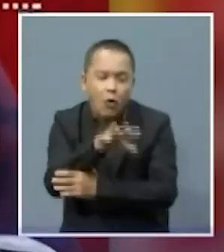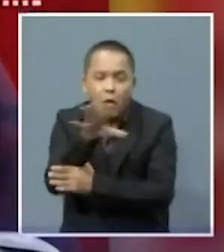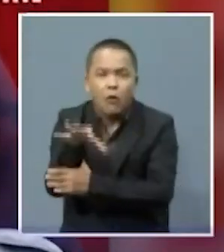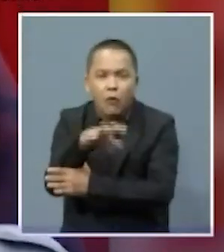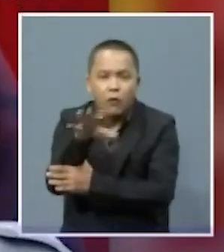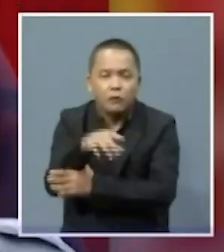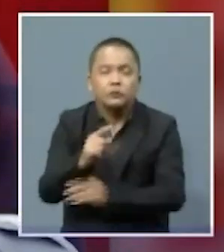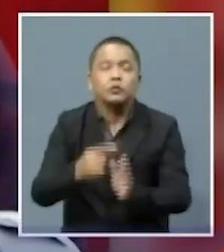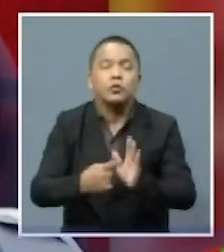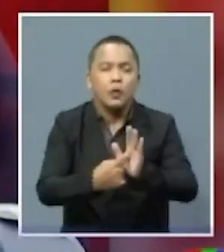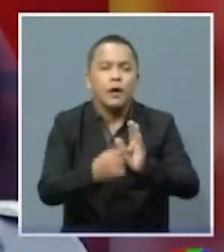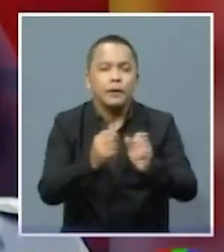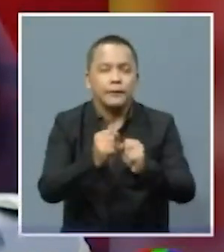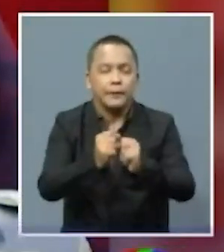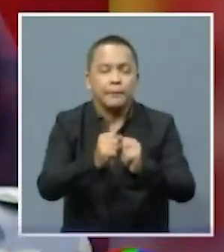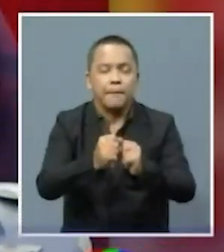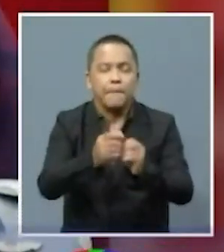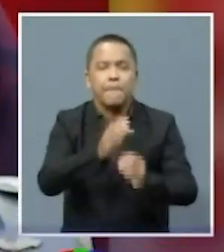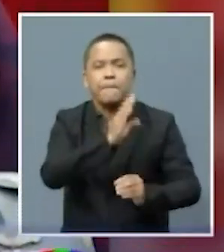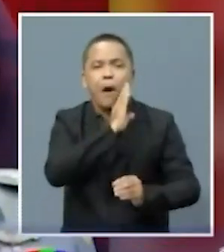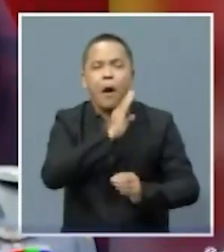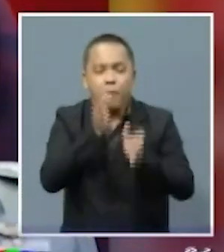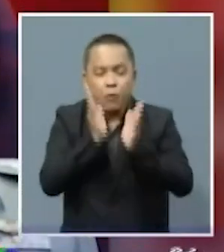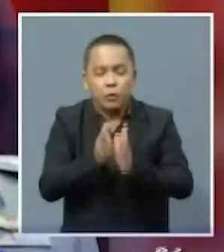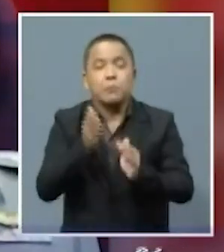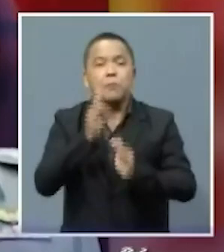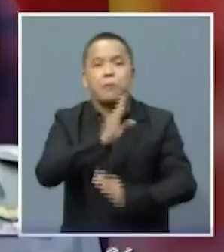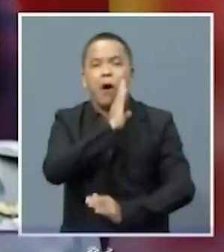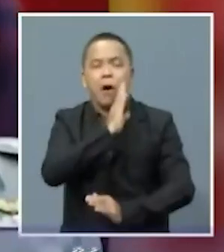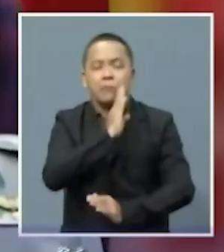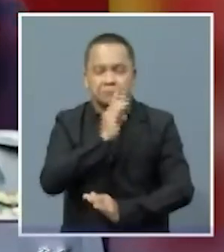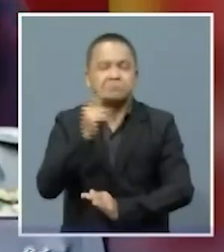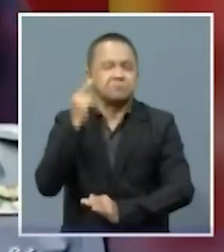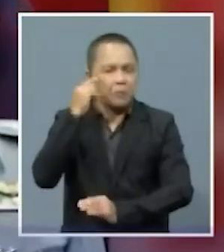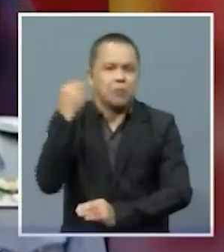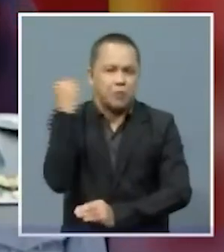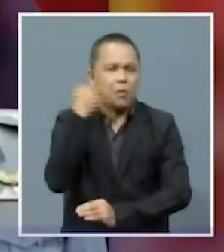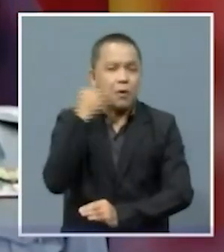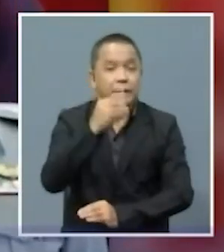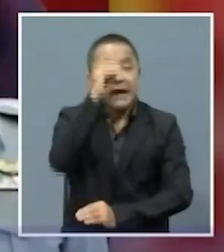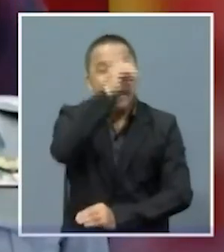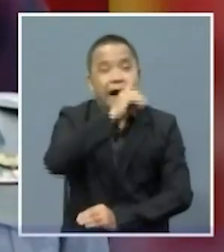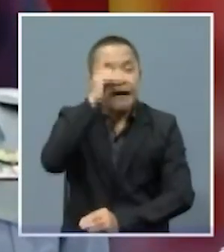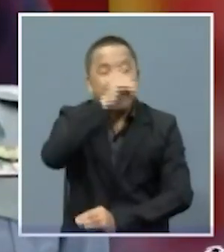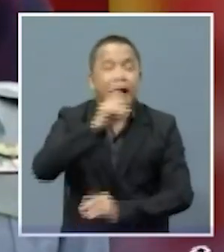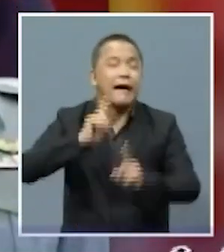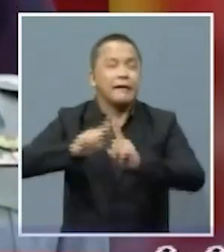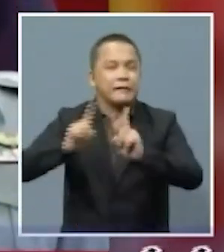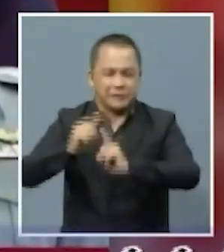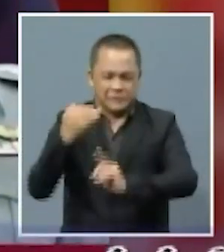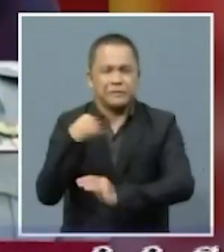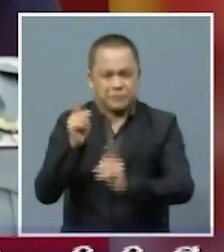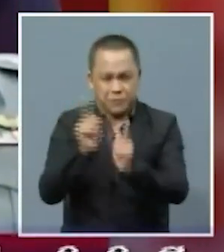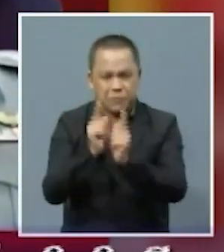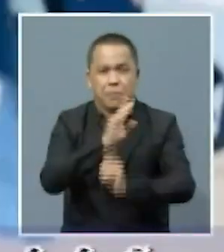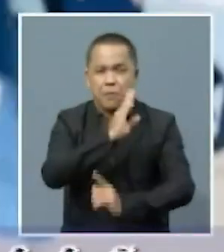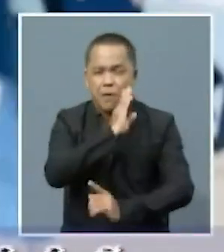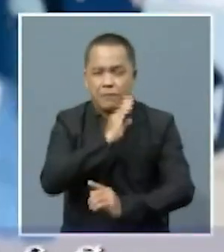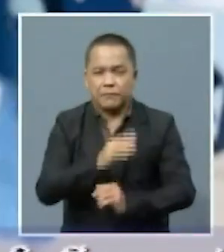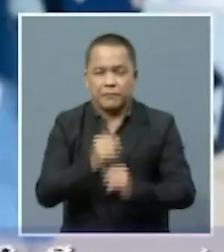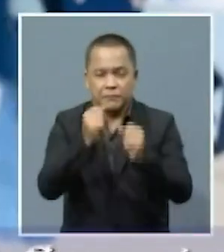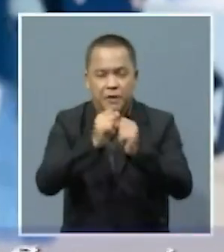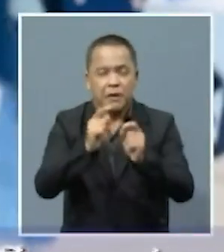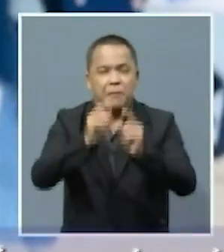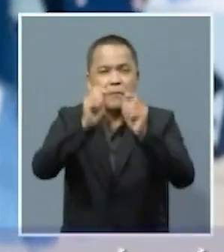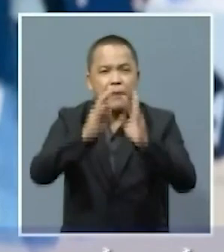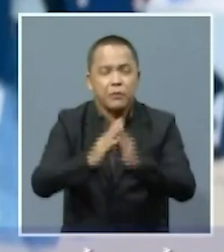หยื่อเช่นสร้างบัญชีปลอมเป็นบุคคลที่มีชื่อเสียงอันนี้เจออยู่บ่อยๆดารานักแสดงนี่มีเยอะแยะมากมายสร้างบั